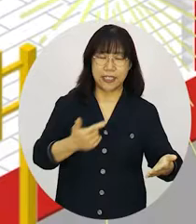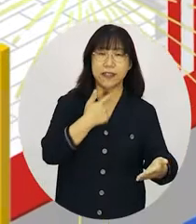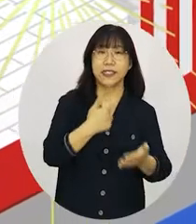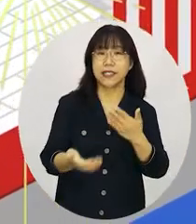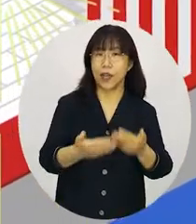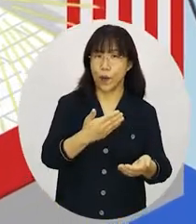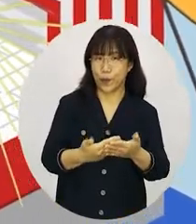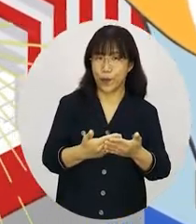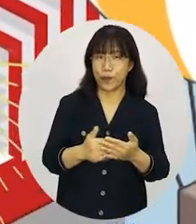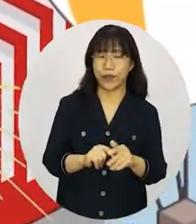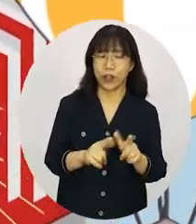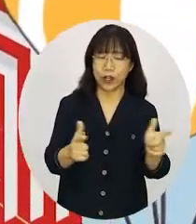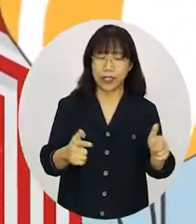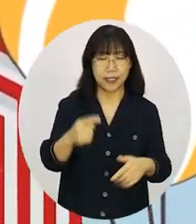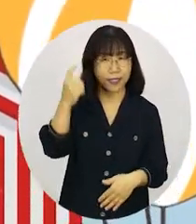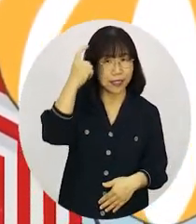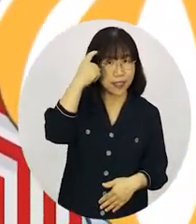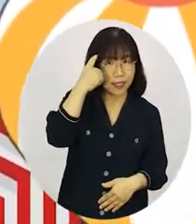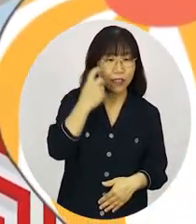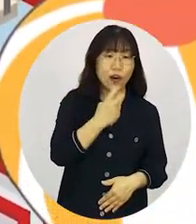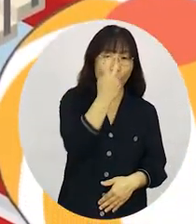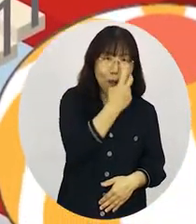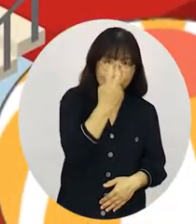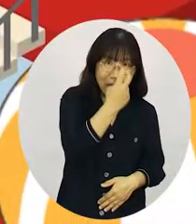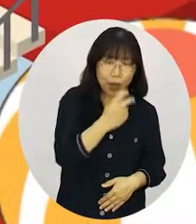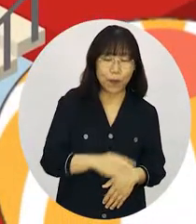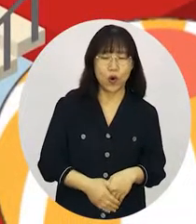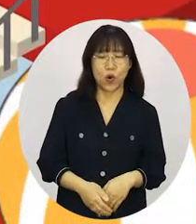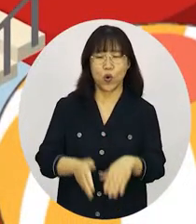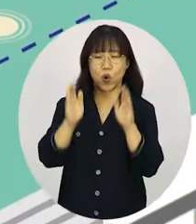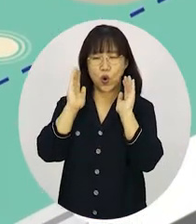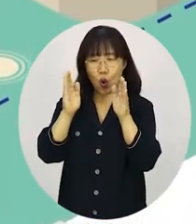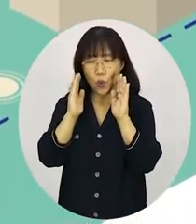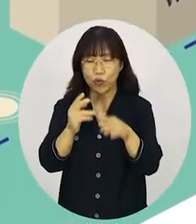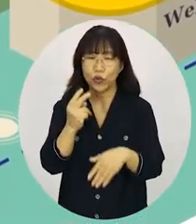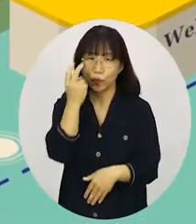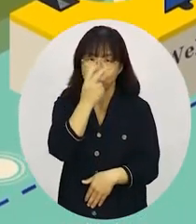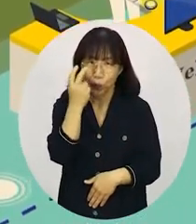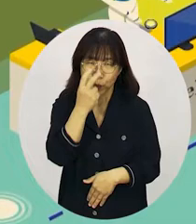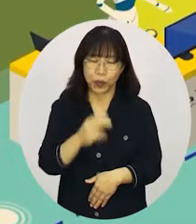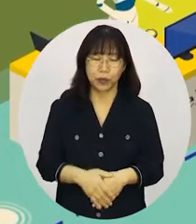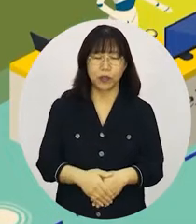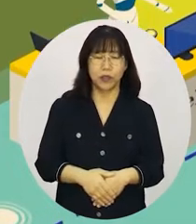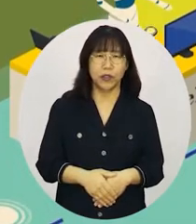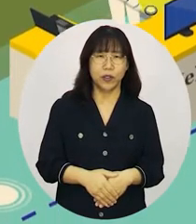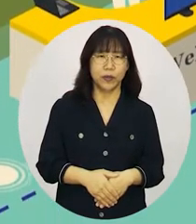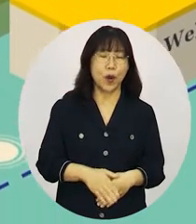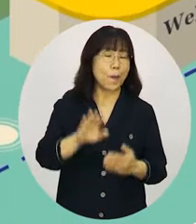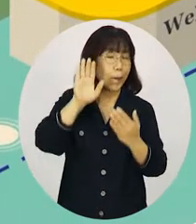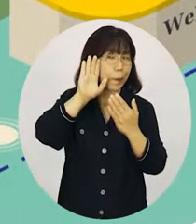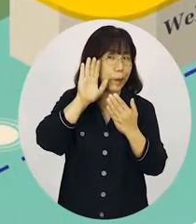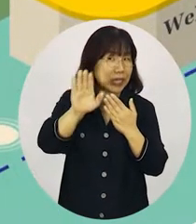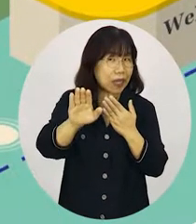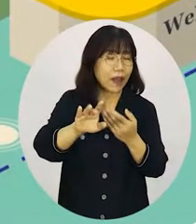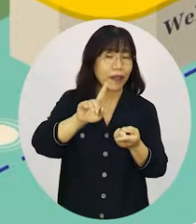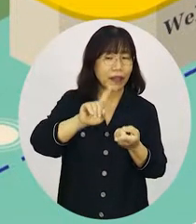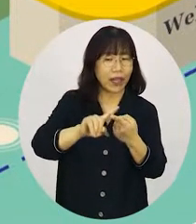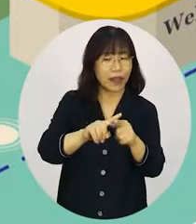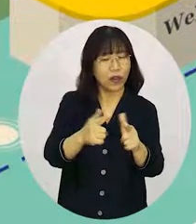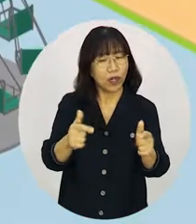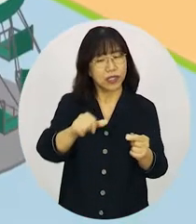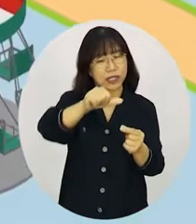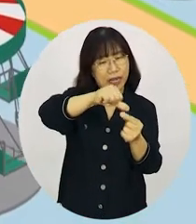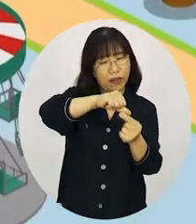준비했습니다. 다중지능검사를 통한 진로검사관, 학과탐색관, 직업탐색관, 진로비정관